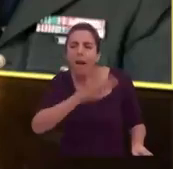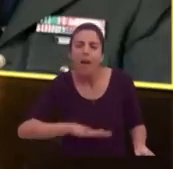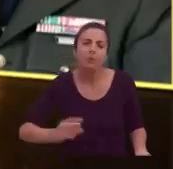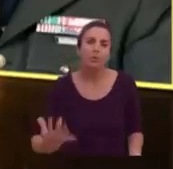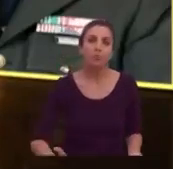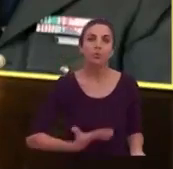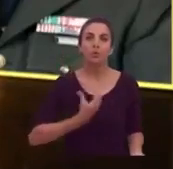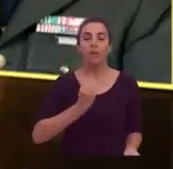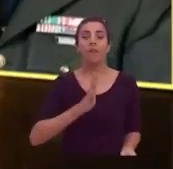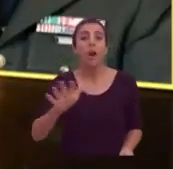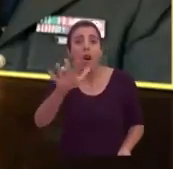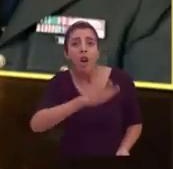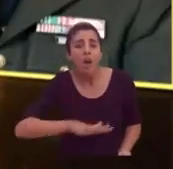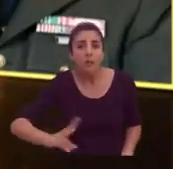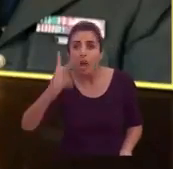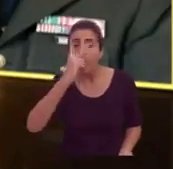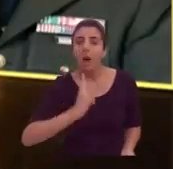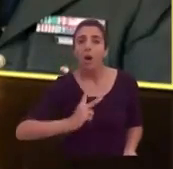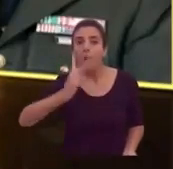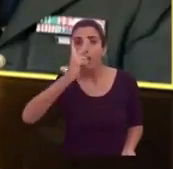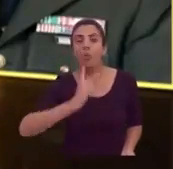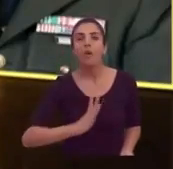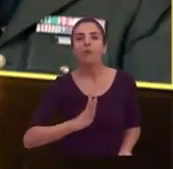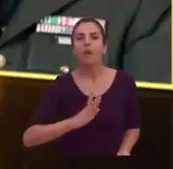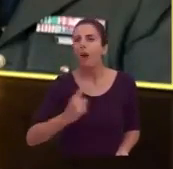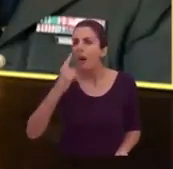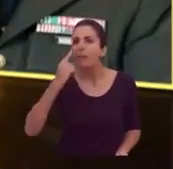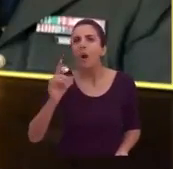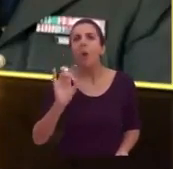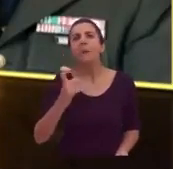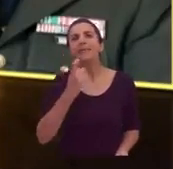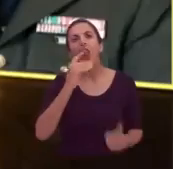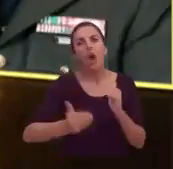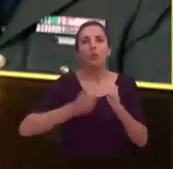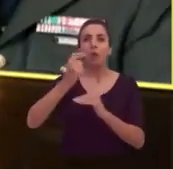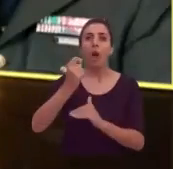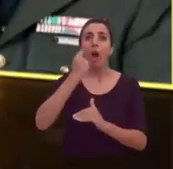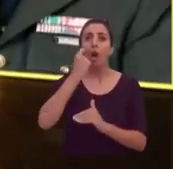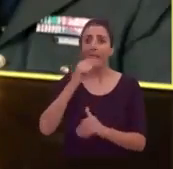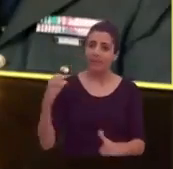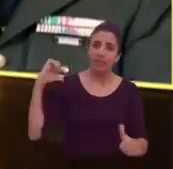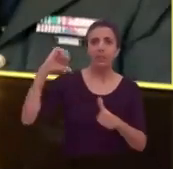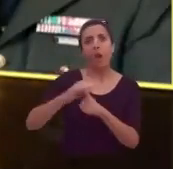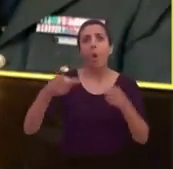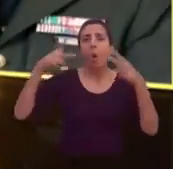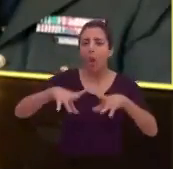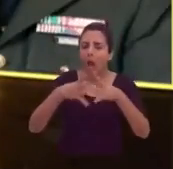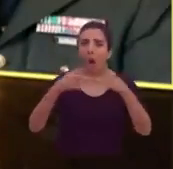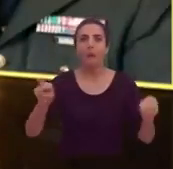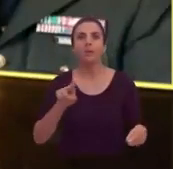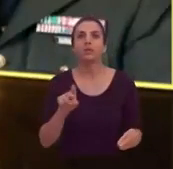kederli. Herkesin gözü yaşlı. Adeta 15 yıl sonra Atatürk'ü bugün yeniden kaybetmiş